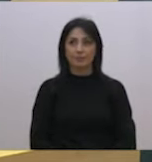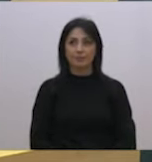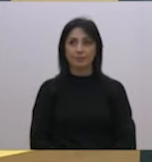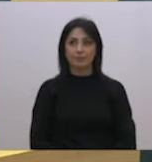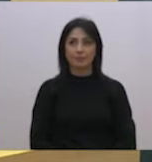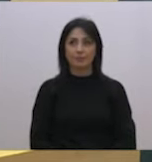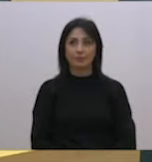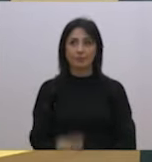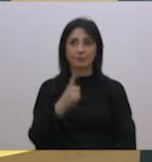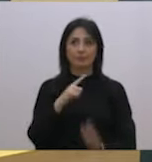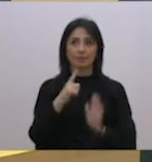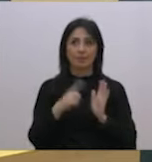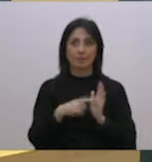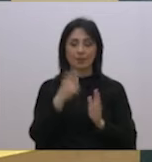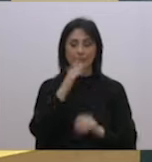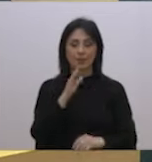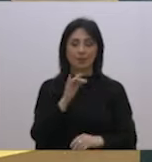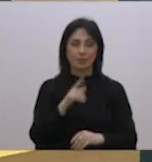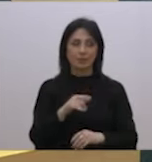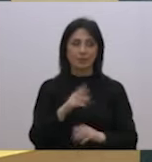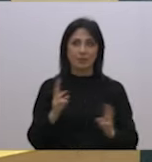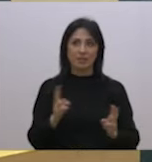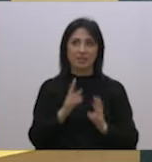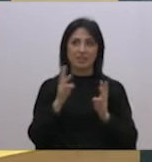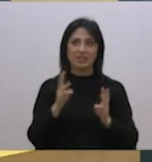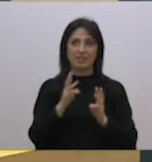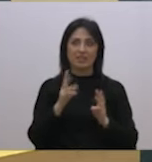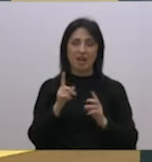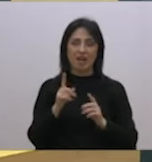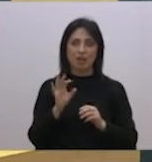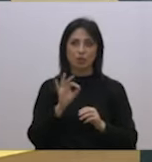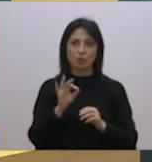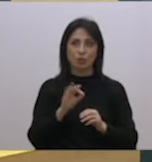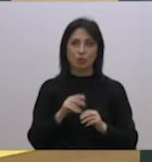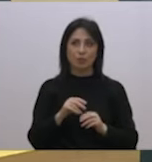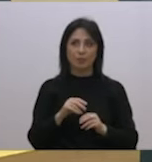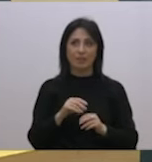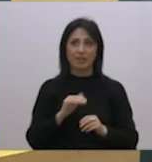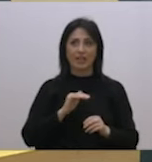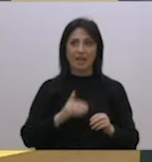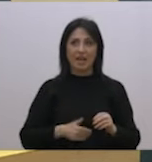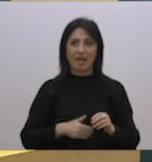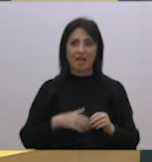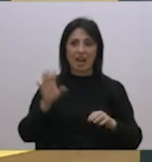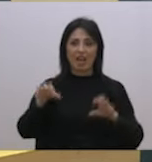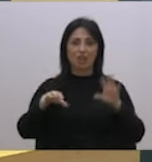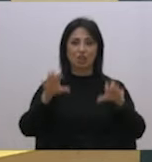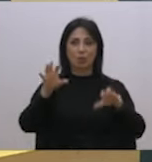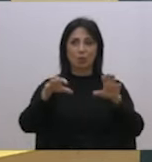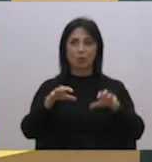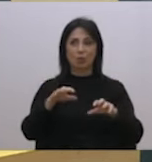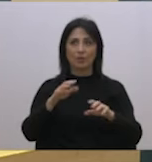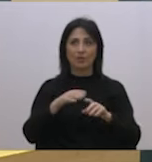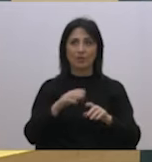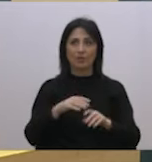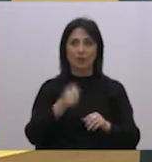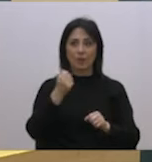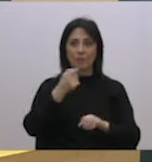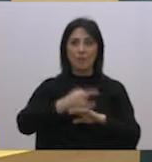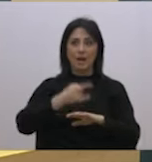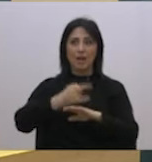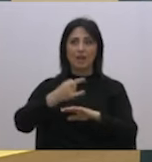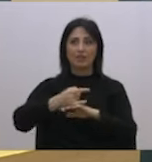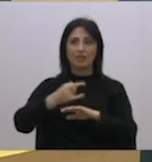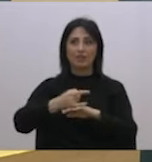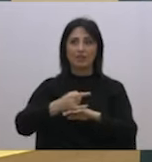Da erti sagitki kide batono vaqtat. Sakhandrots tkventan shemodis. Jo kerdo dasakhlevebshi ara parkingebi.